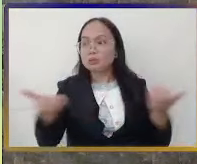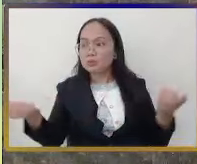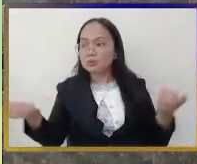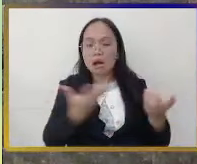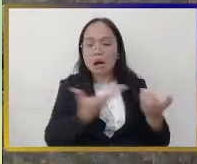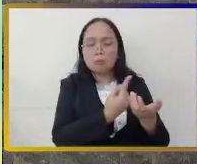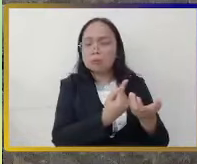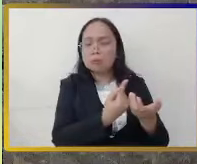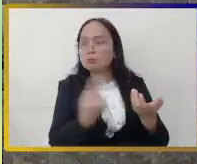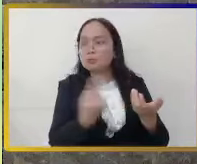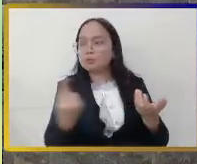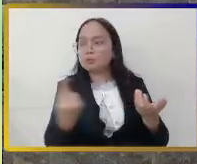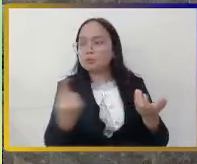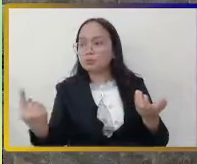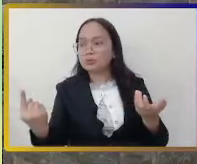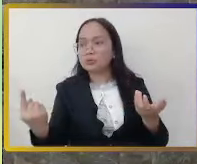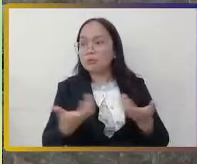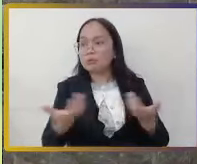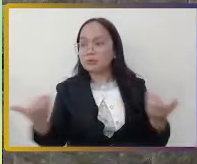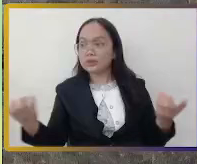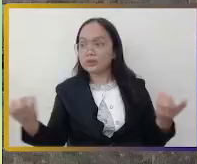Itinangi na kita. In other words,